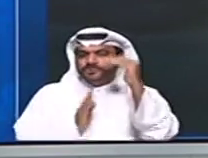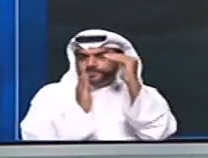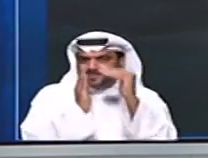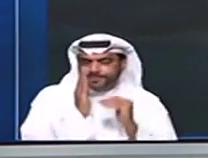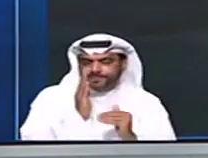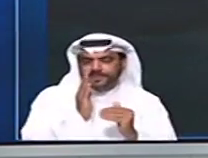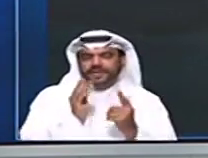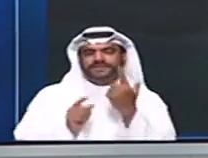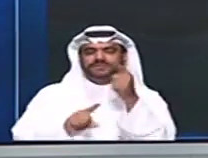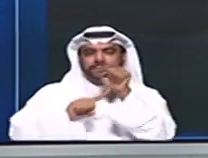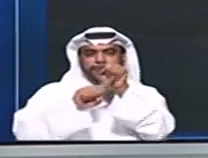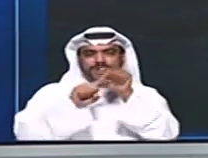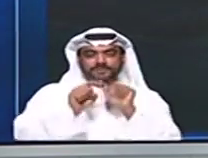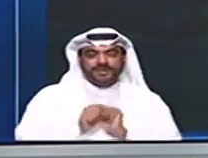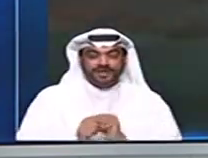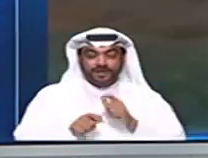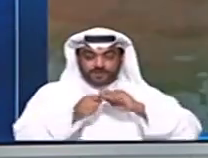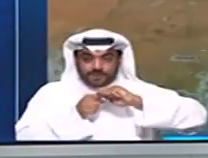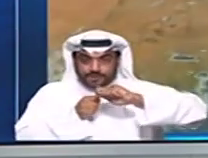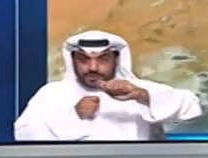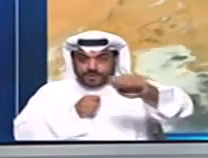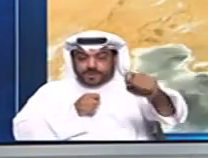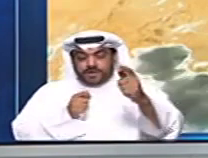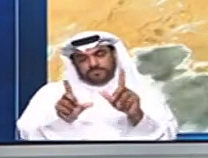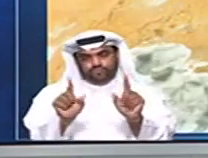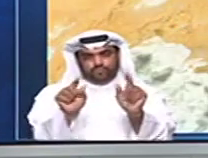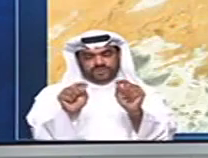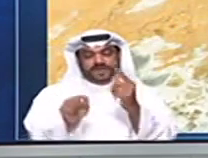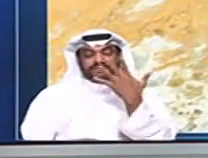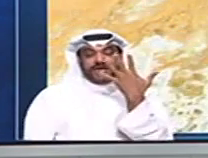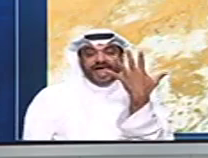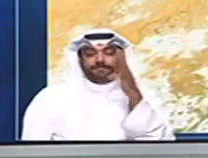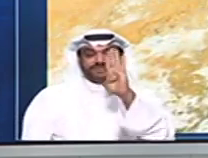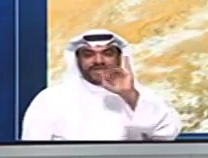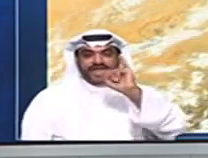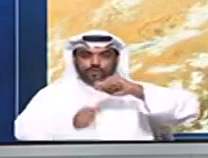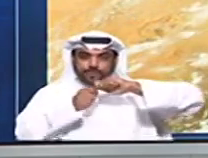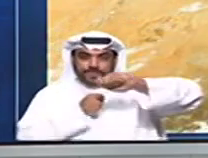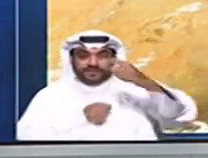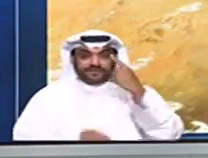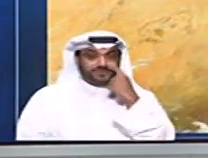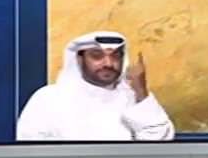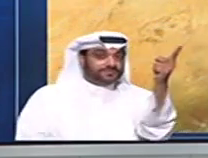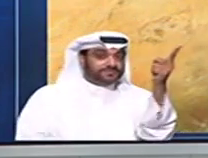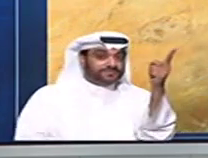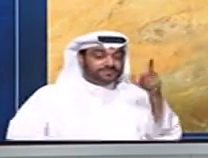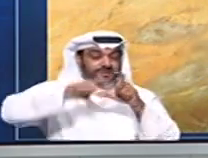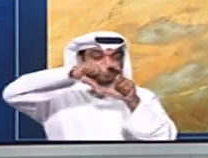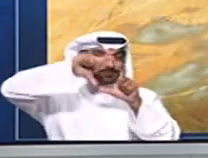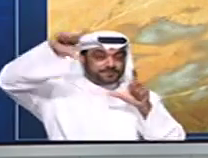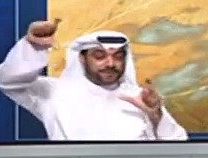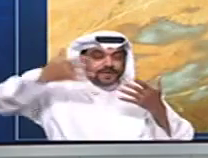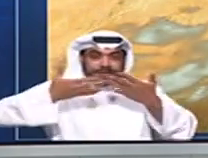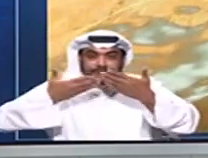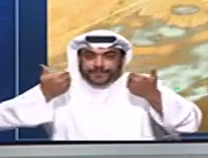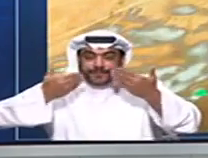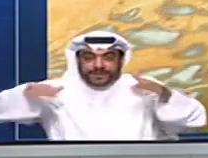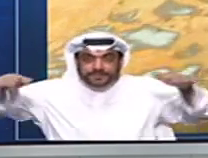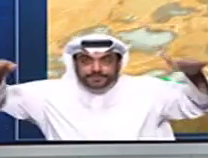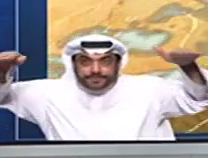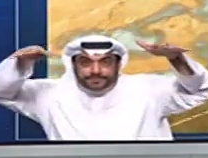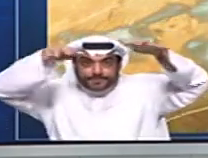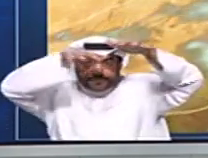جيدة تزيد عن 5 كيلو. صورة الأقمار الصناعية توضح السماء صافية وخالية من السحب، ولا تزال بلاد تتأثر بامتداد